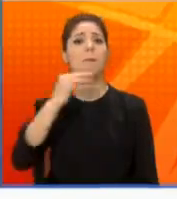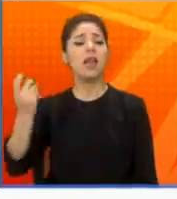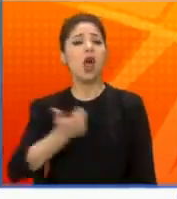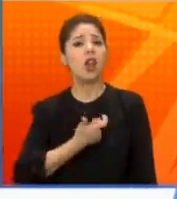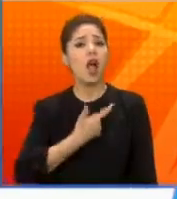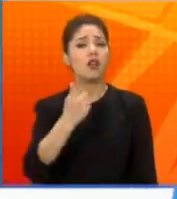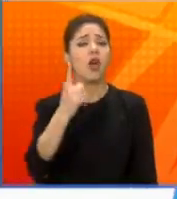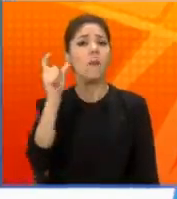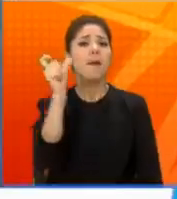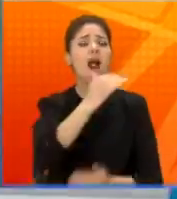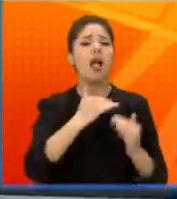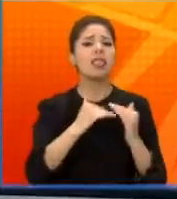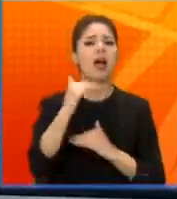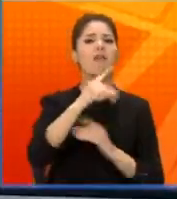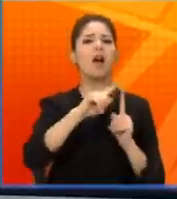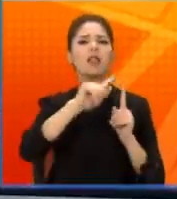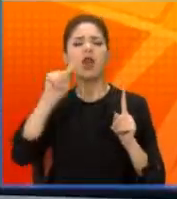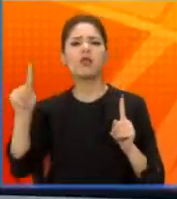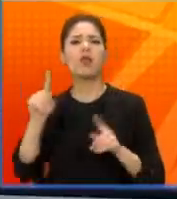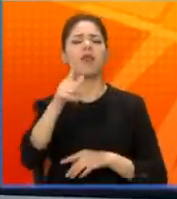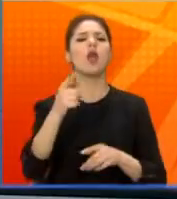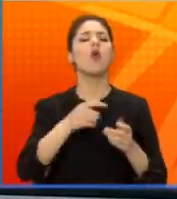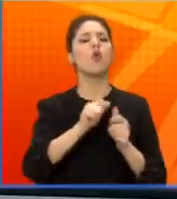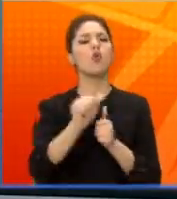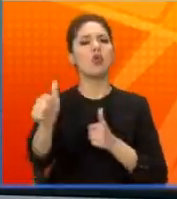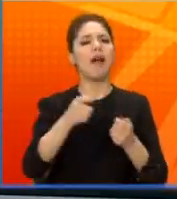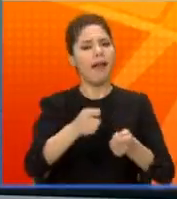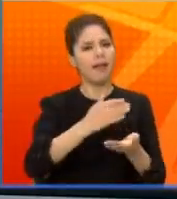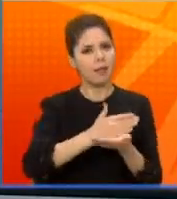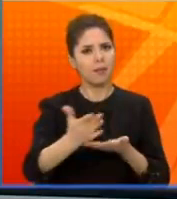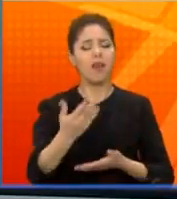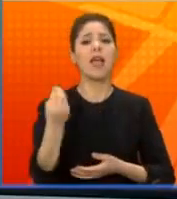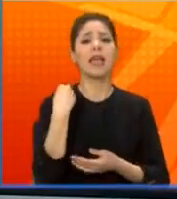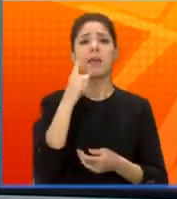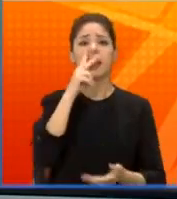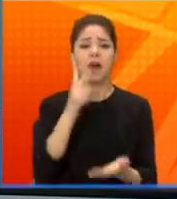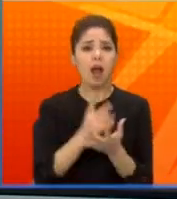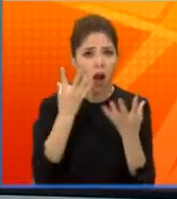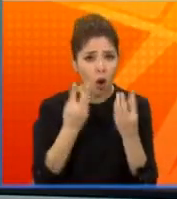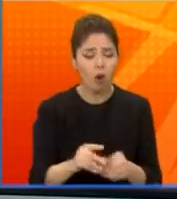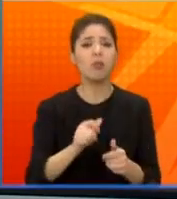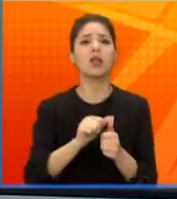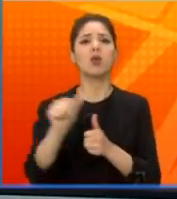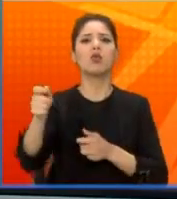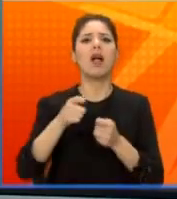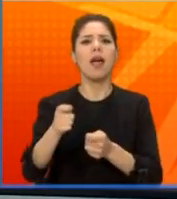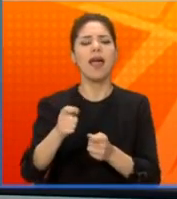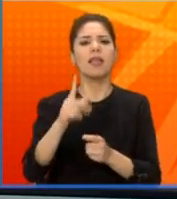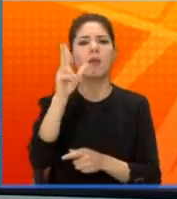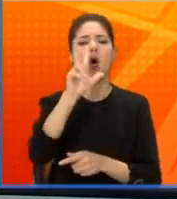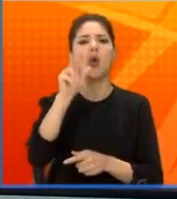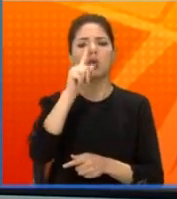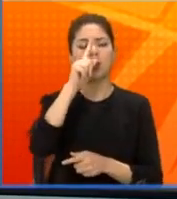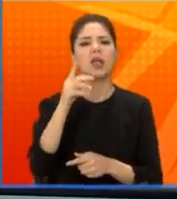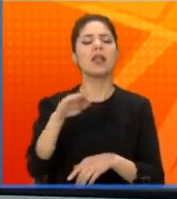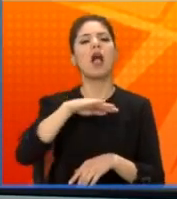Milyonlarca öğrenci bir ayı aşkın süredir uzaktan eğitim görüyor ve eğer yeni bir karar çıkmazsa uzaktan eğitimin süresi 30